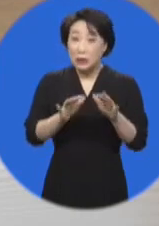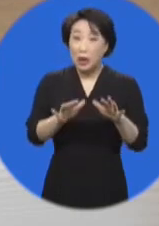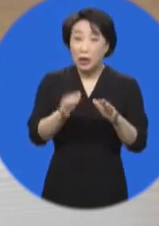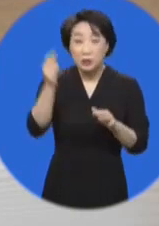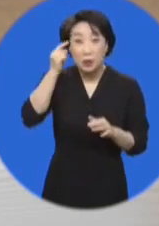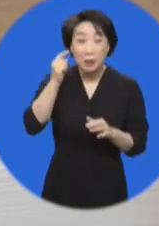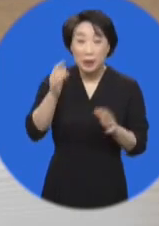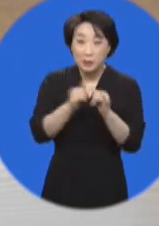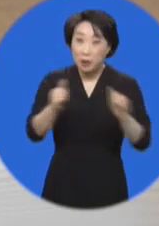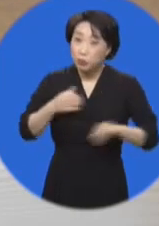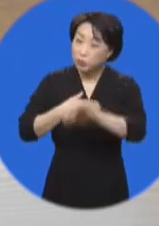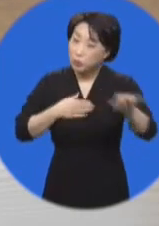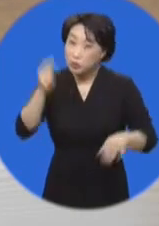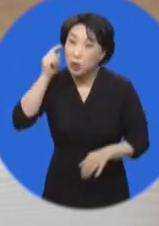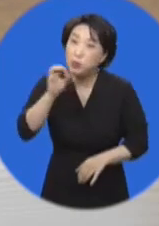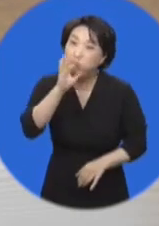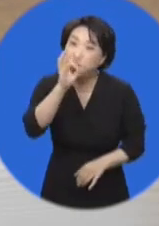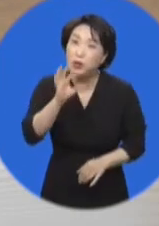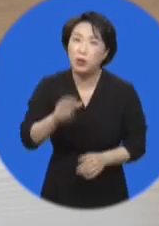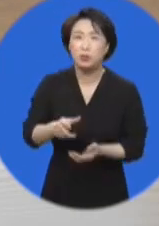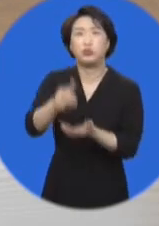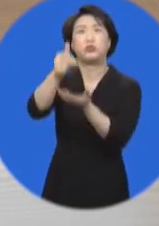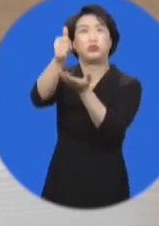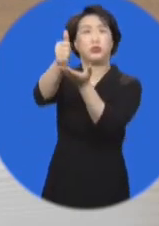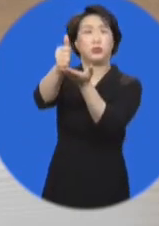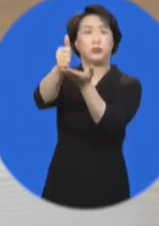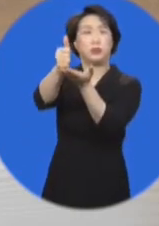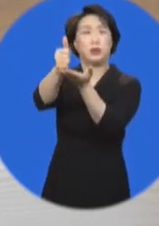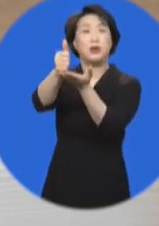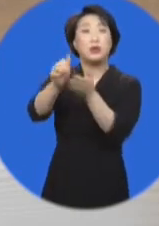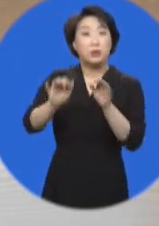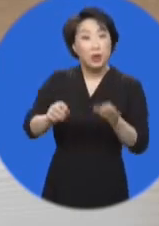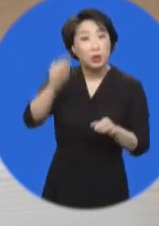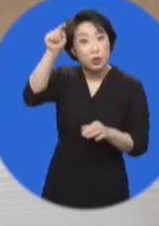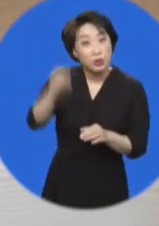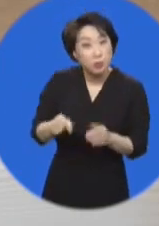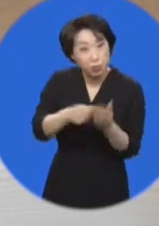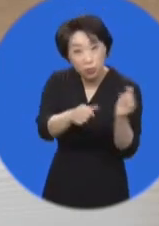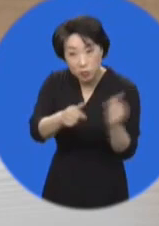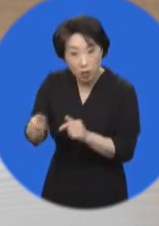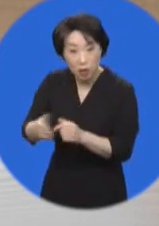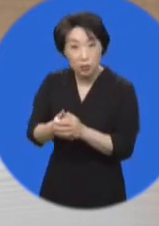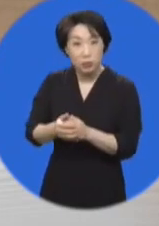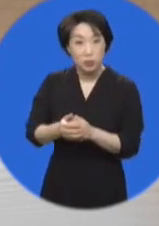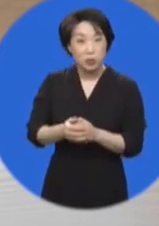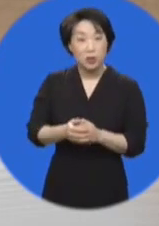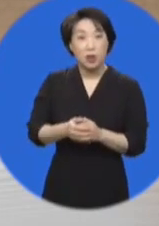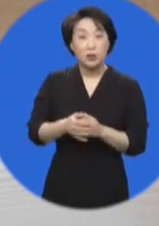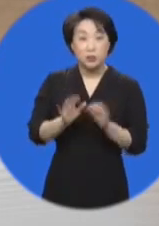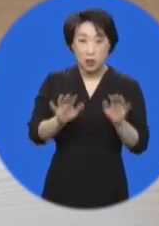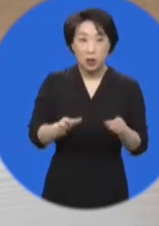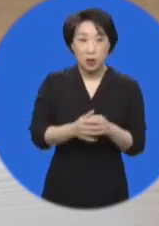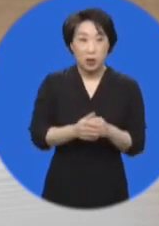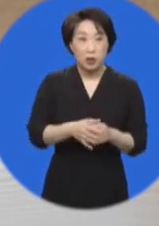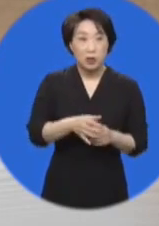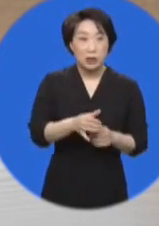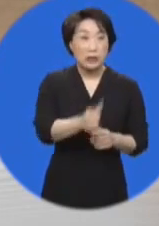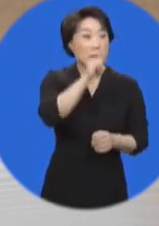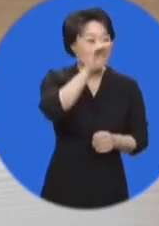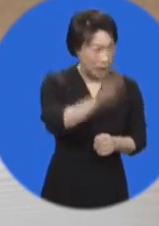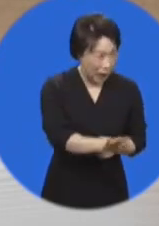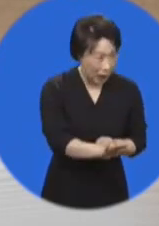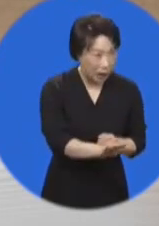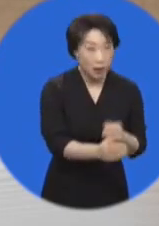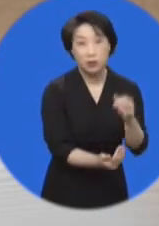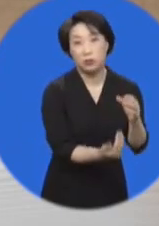사람이 상상할 수 없는 그분 천지 만물을 향하여 있으라 하니